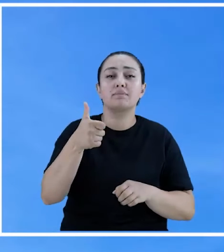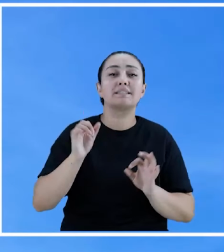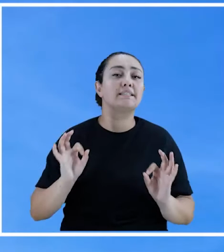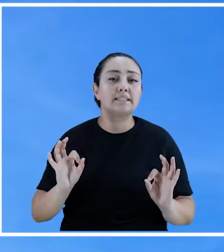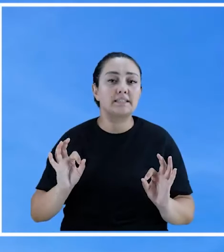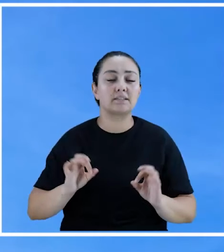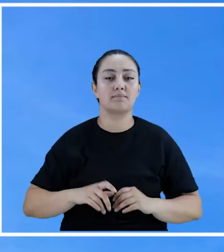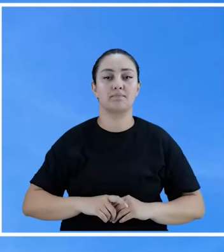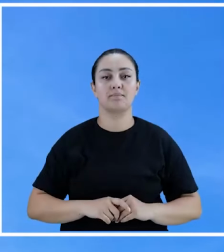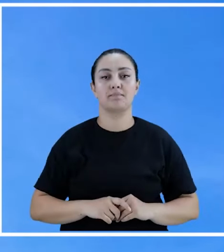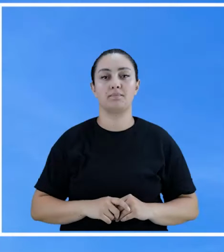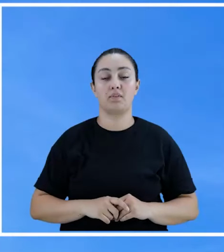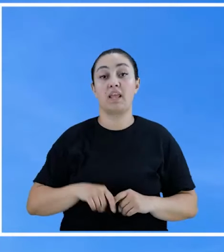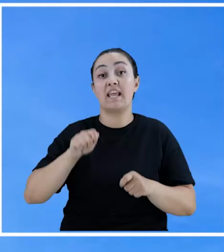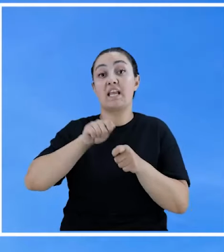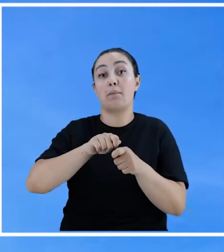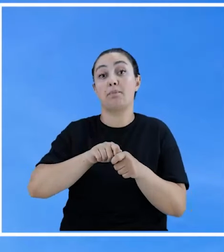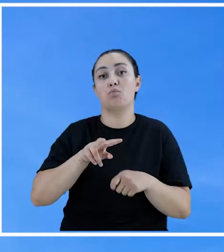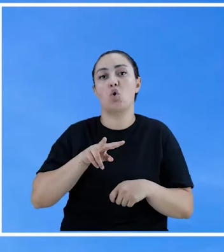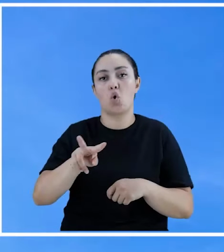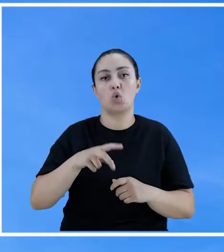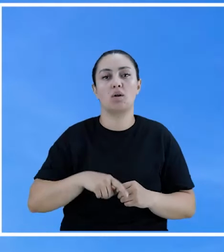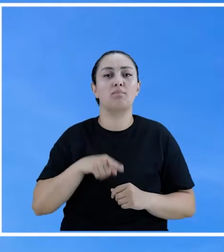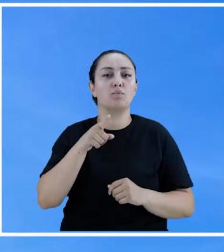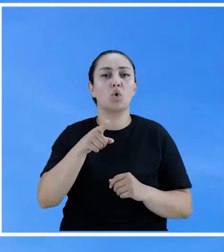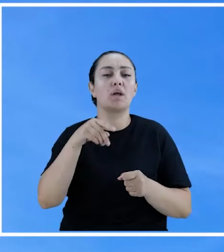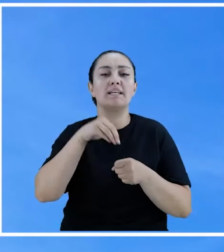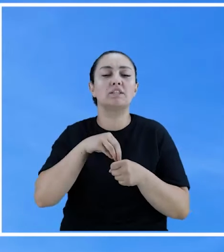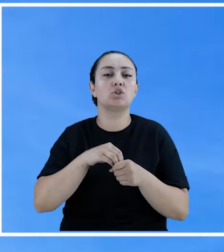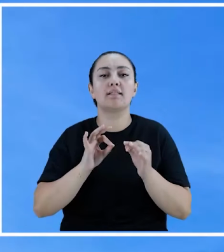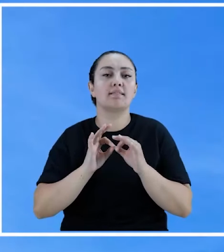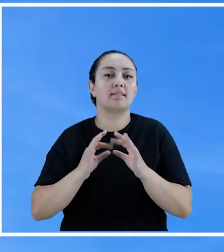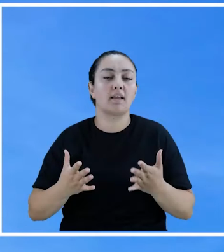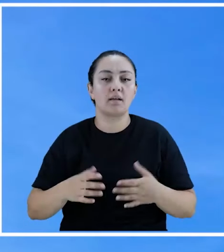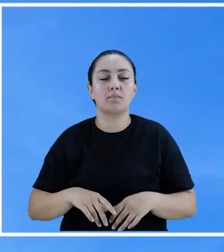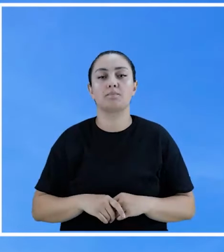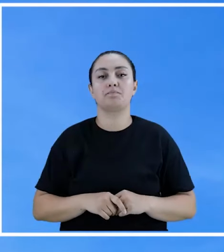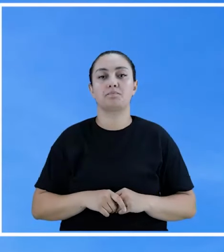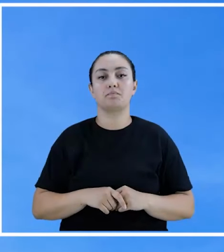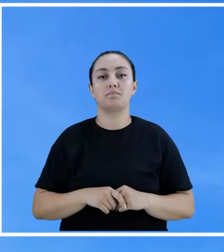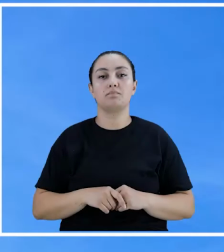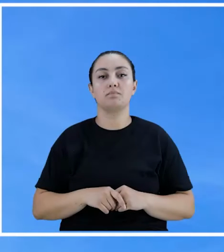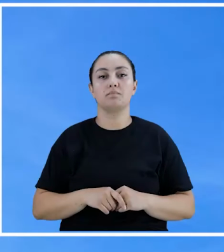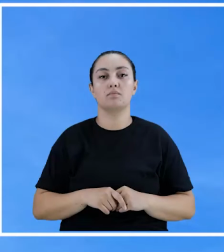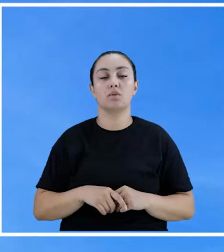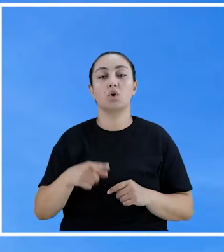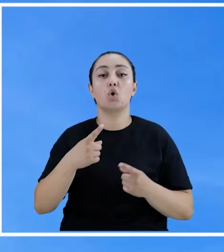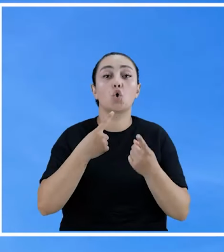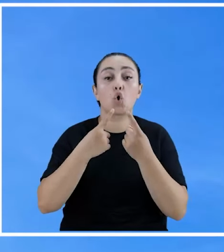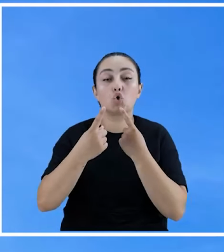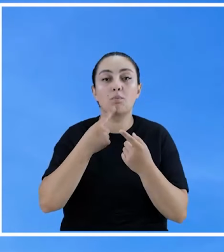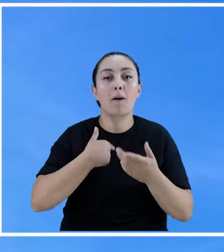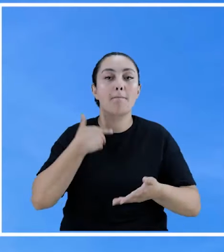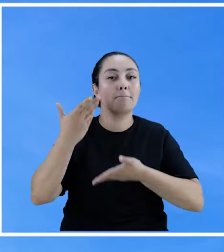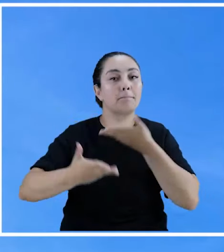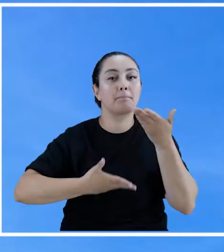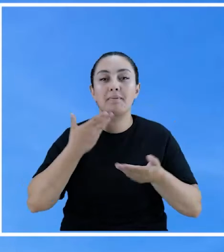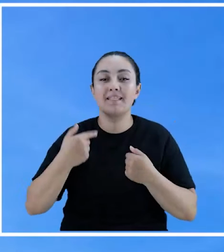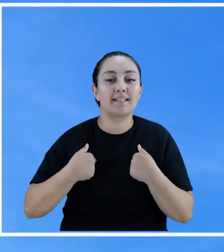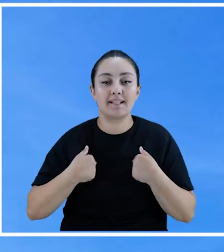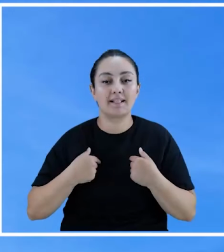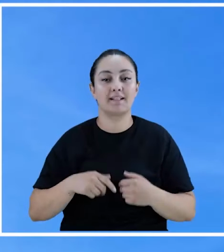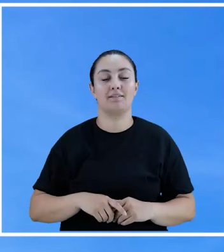dikkat edilecek parametrelerden bir tanesi yapım yılı. Ne zaman yapıldı bu yapı? Neden? Çünkü bu konuşmanın başında